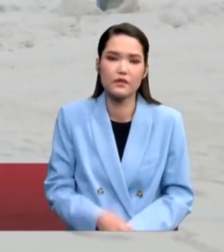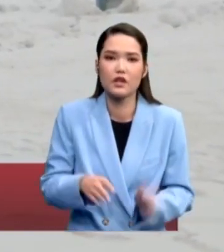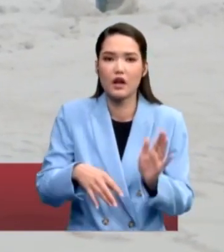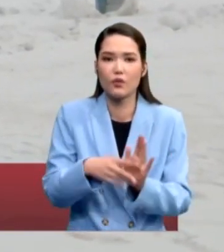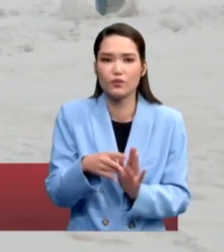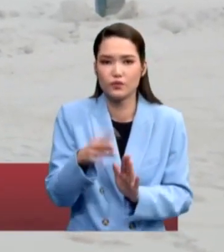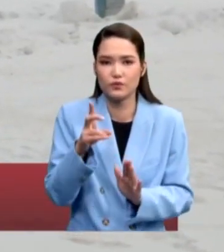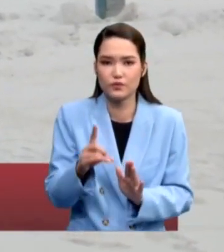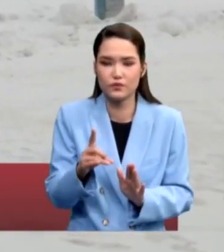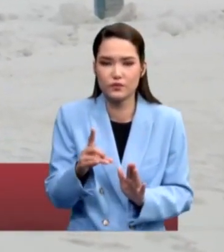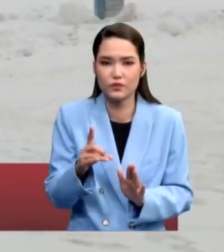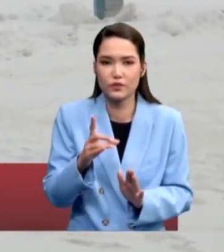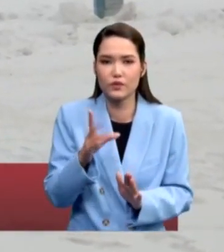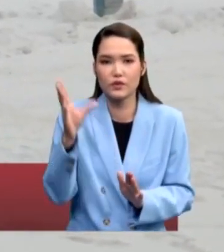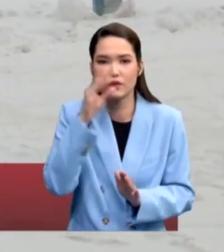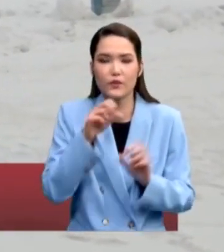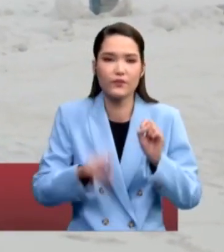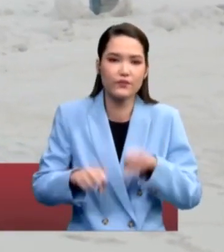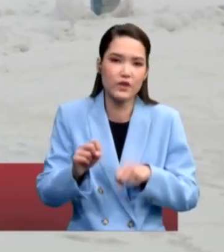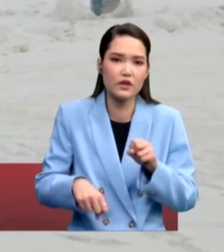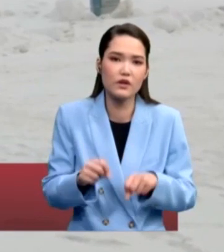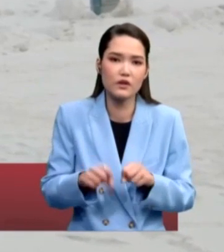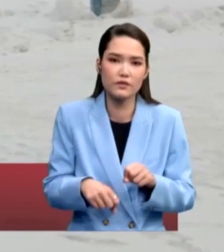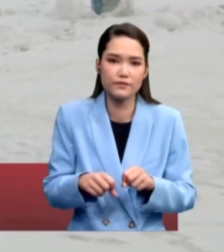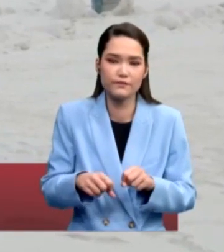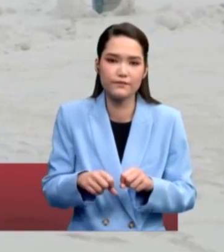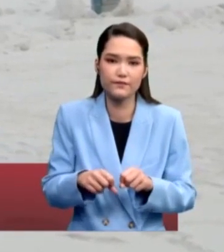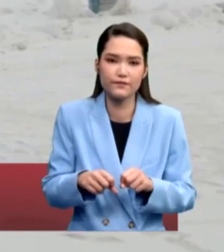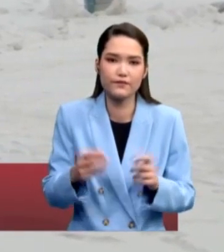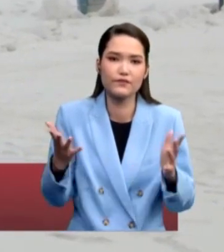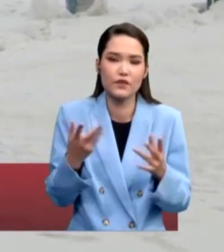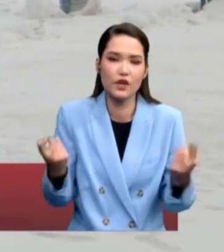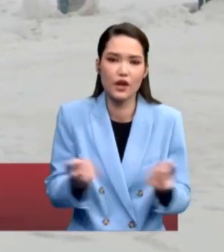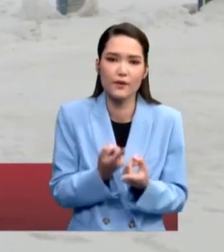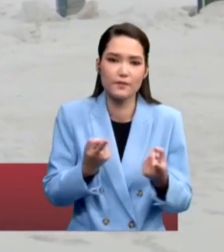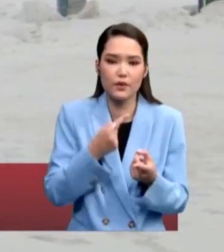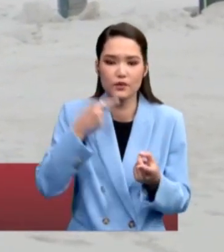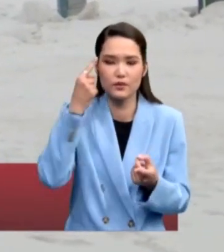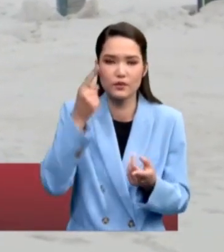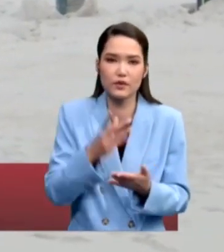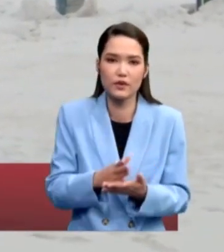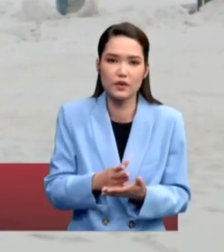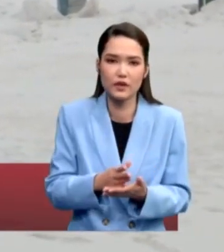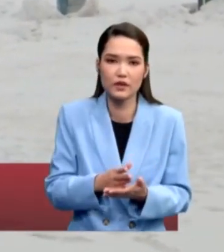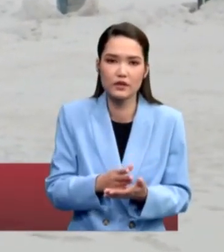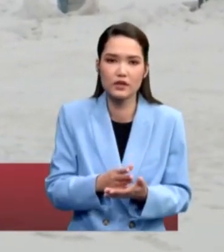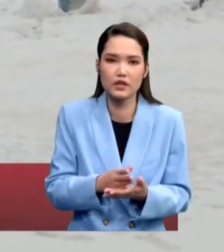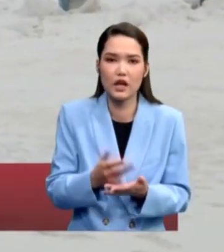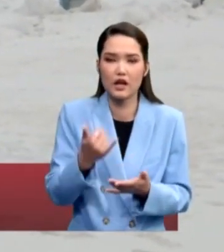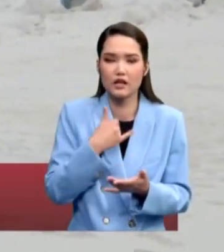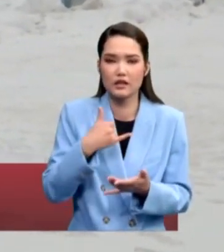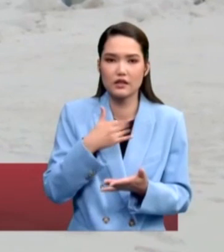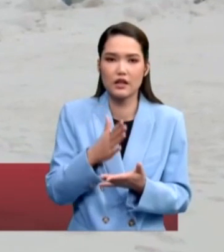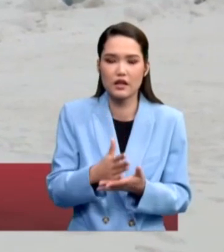эти с возвратом этих денег, как обычно у нас бывает. Непонятно. У нас